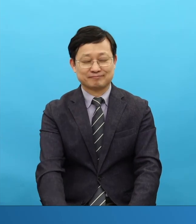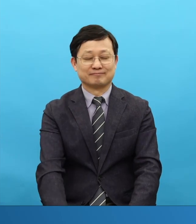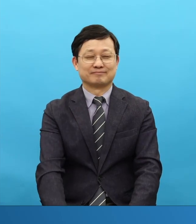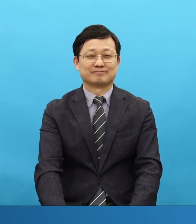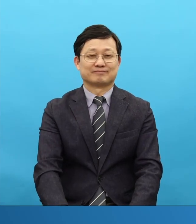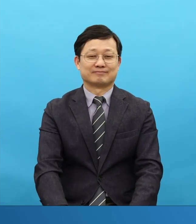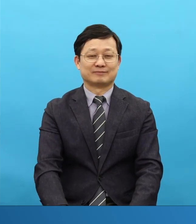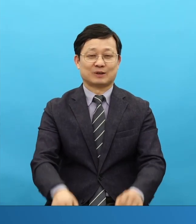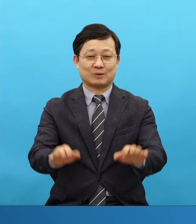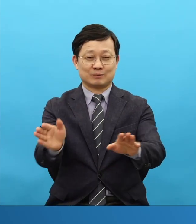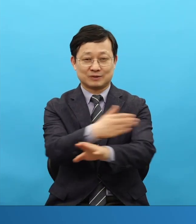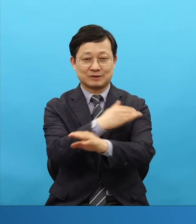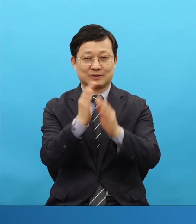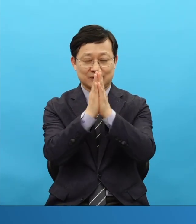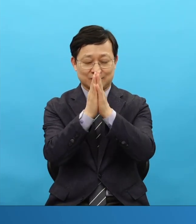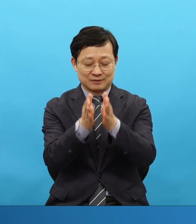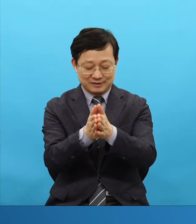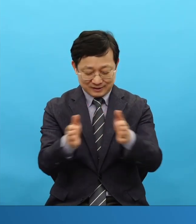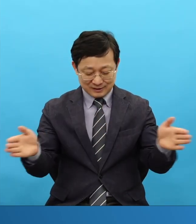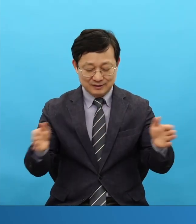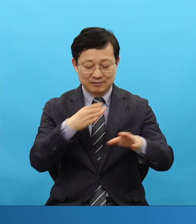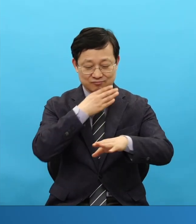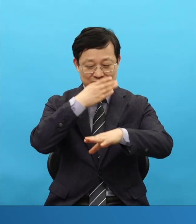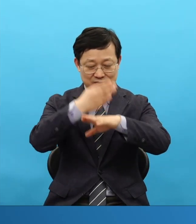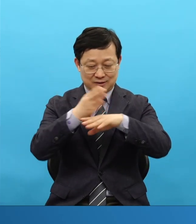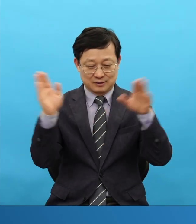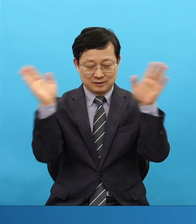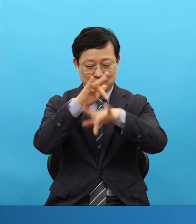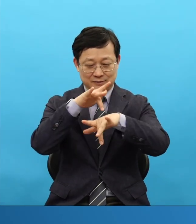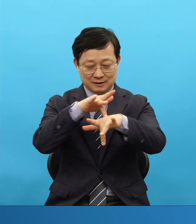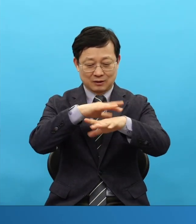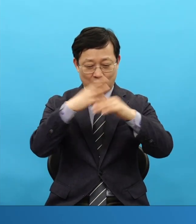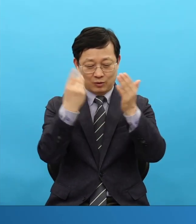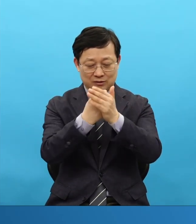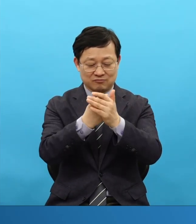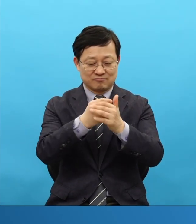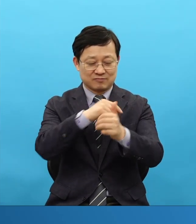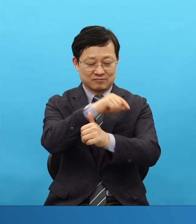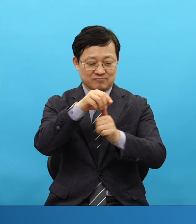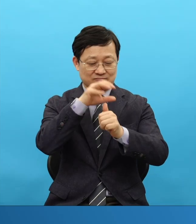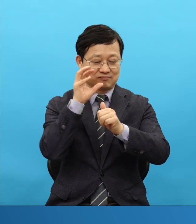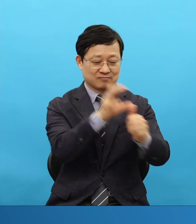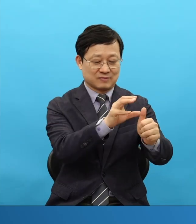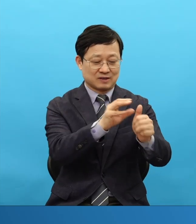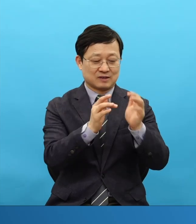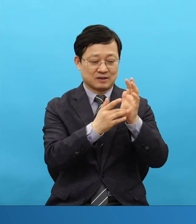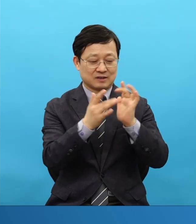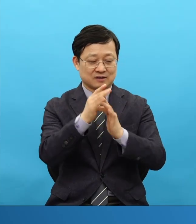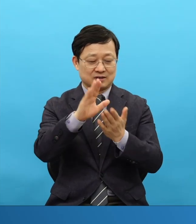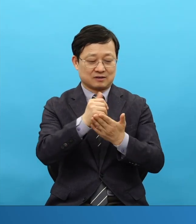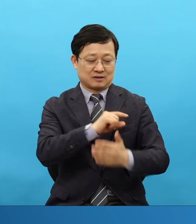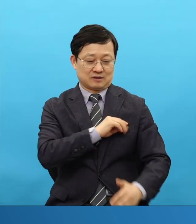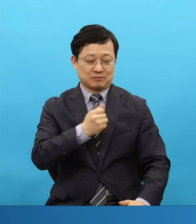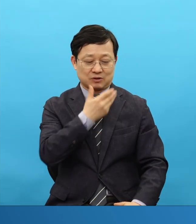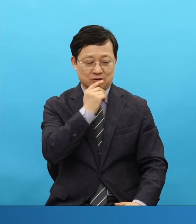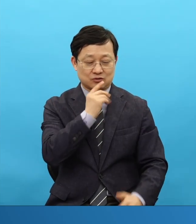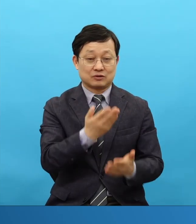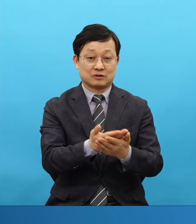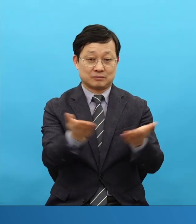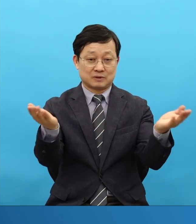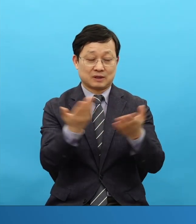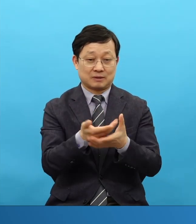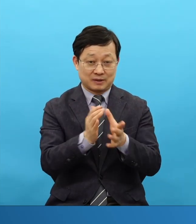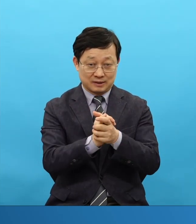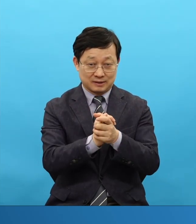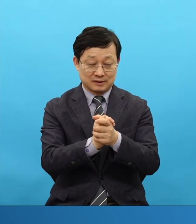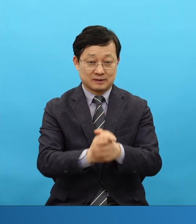missions team. 오늘부터 하겠습니다. I will begin 북한의 today. 흑암이 완전히 결박되기를 예수 그리스도 이름으로 축복합니다. Bless the name of the